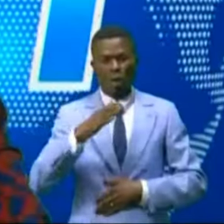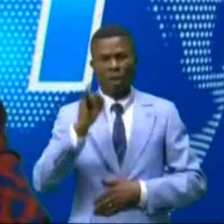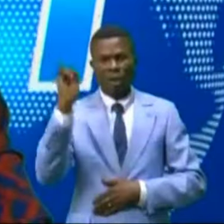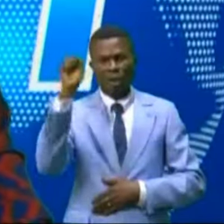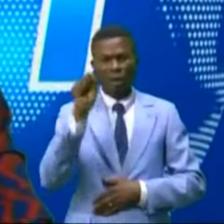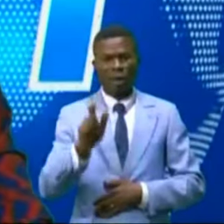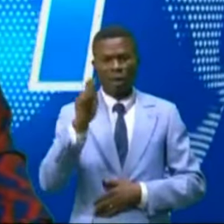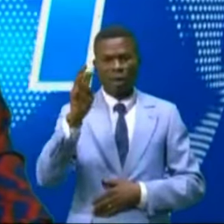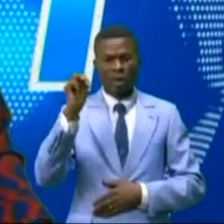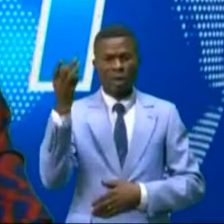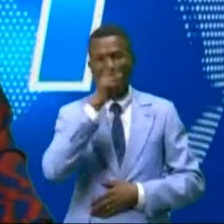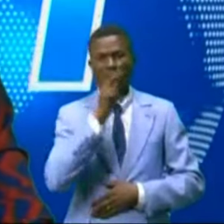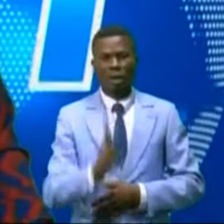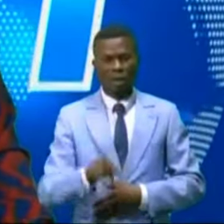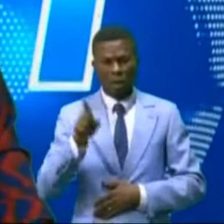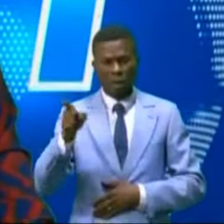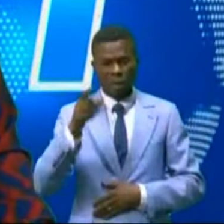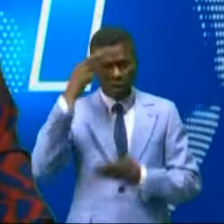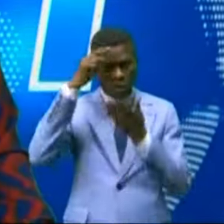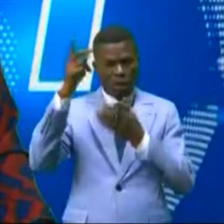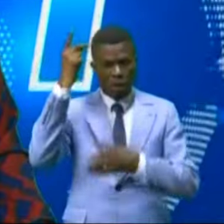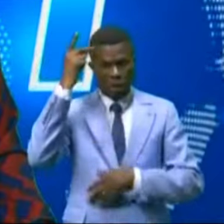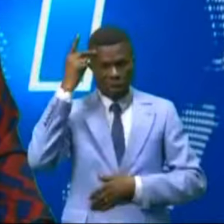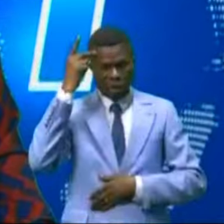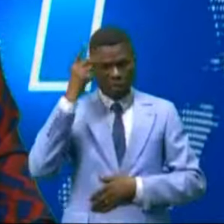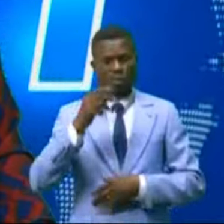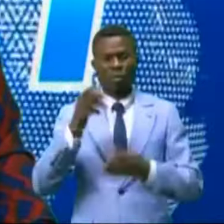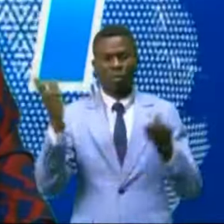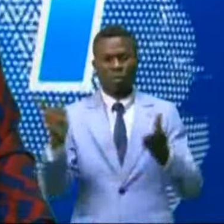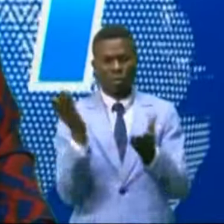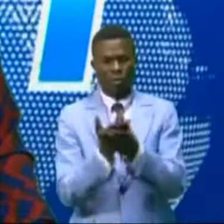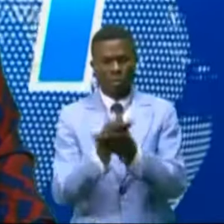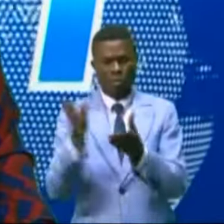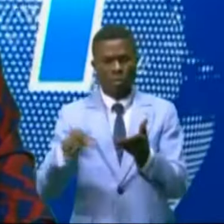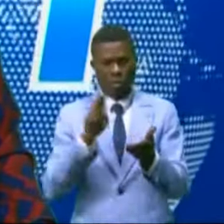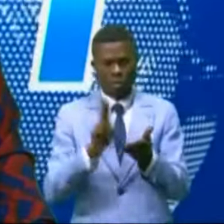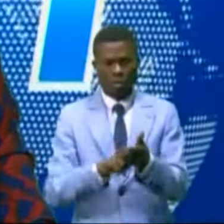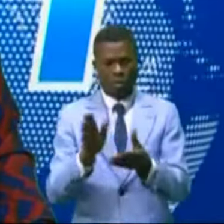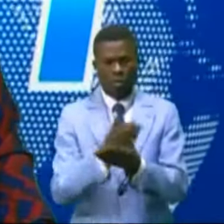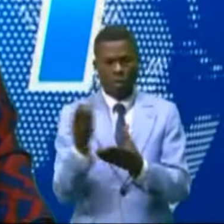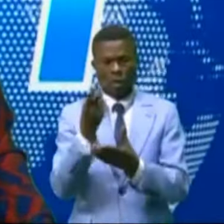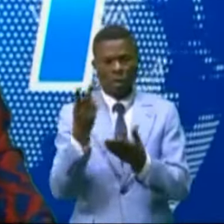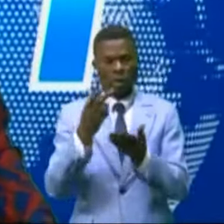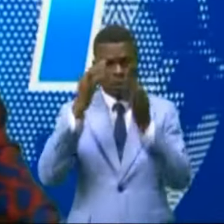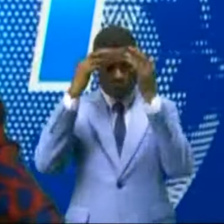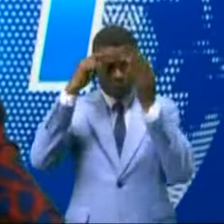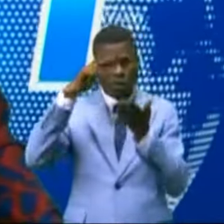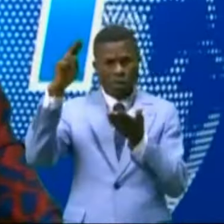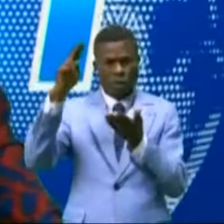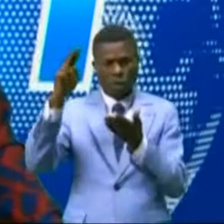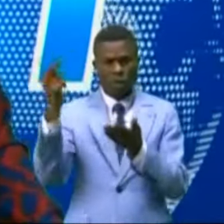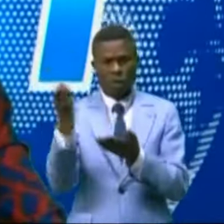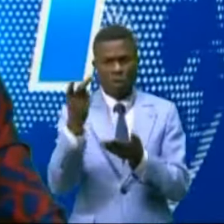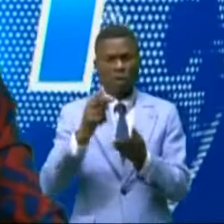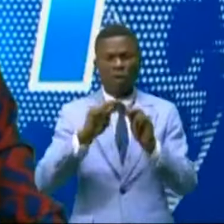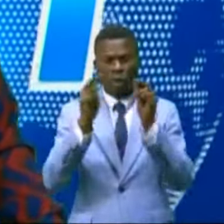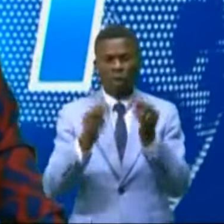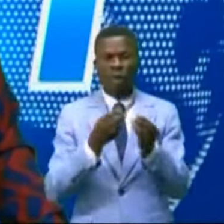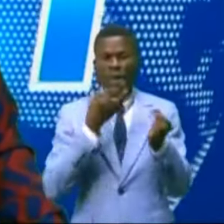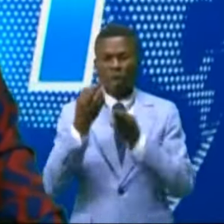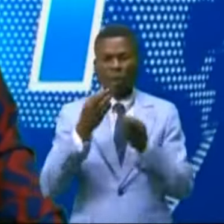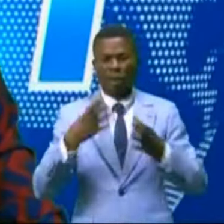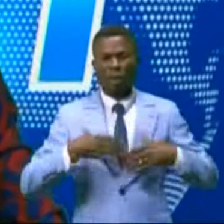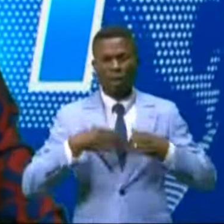k sengani à l'Université de Kinshasa un protocole d'accur vient d'être signé entre les deux pares les deux parties nous dit